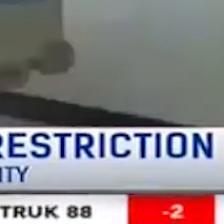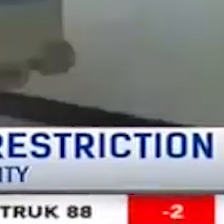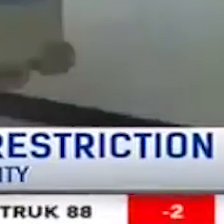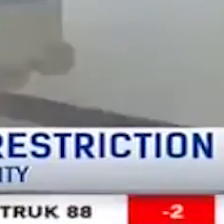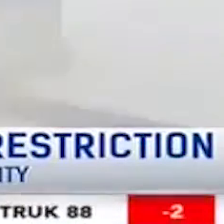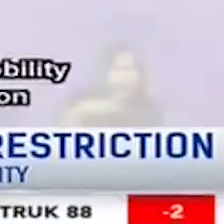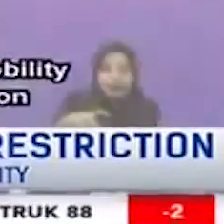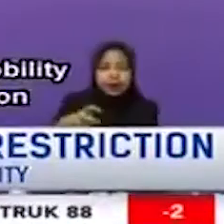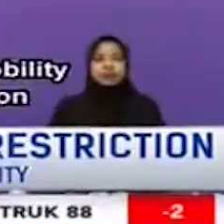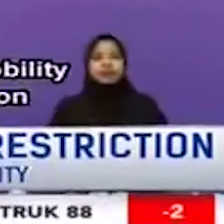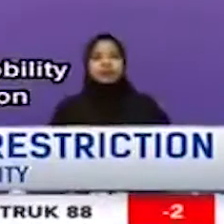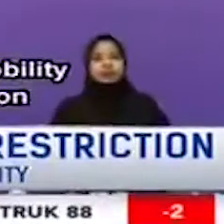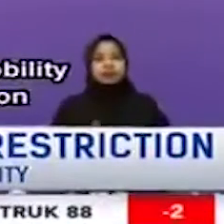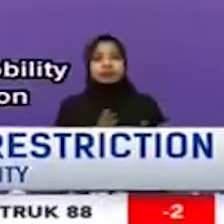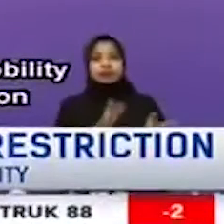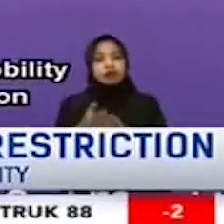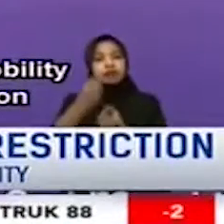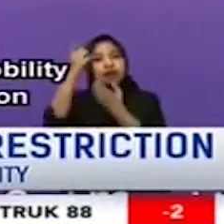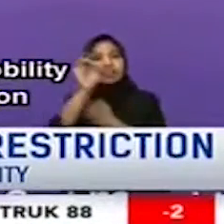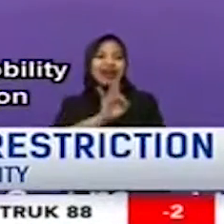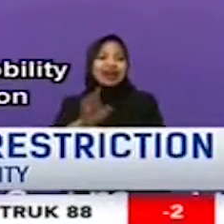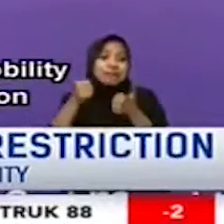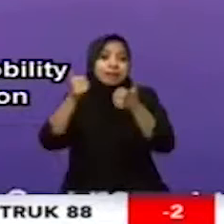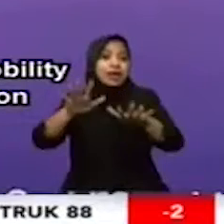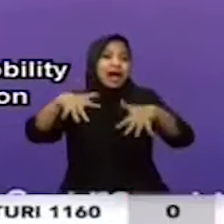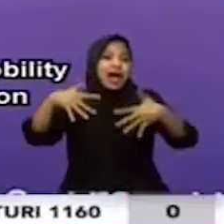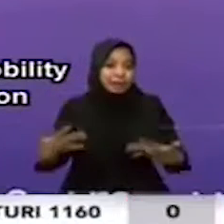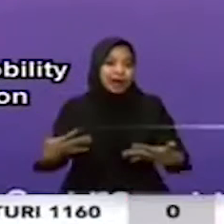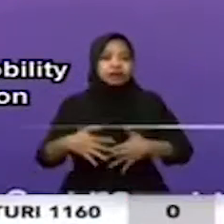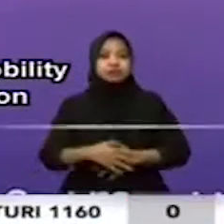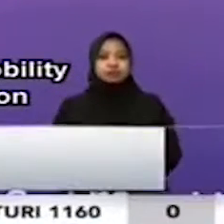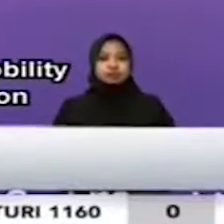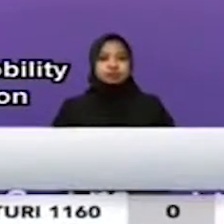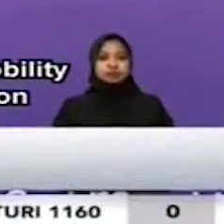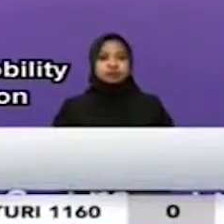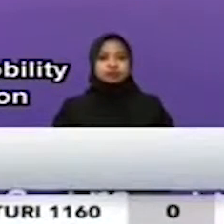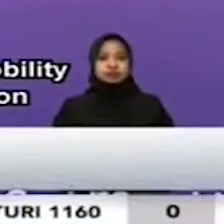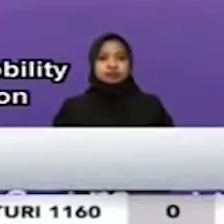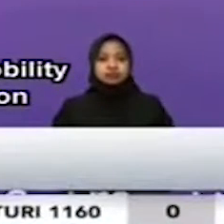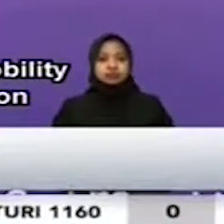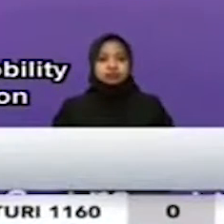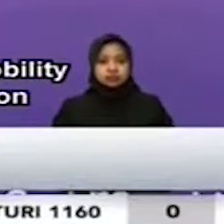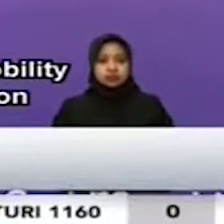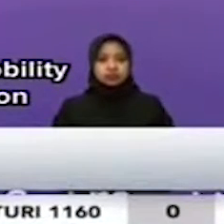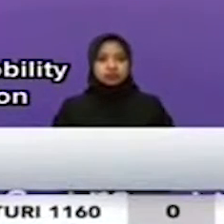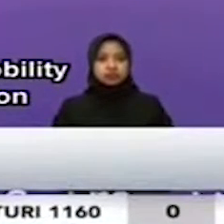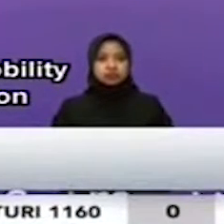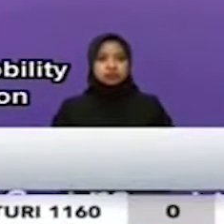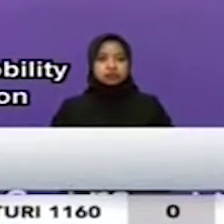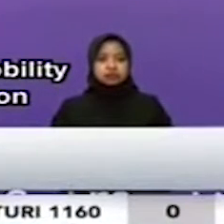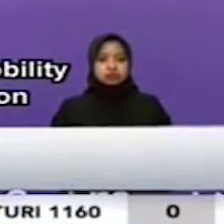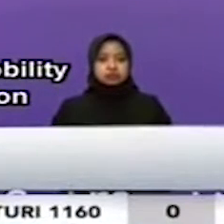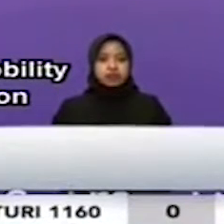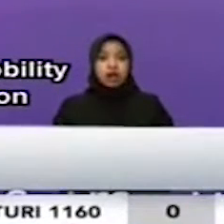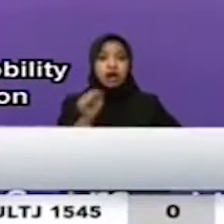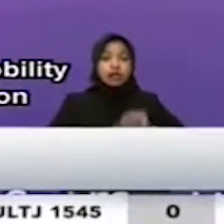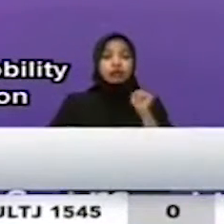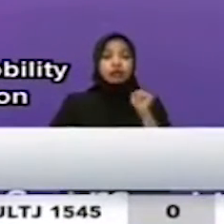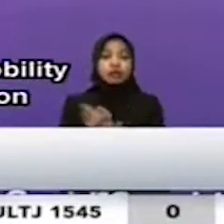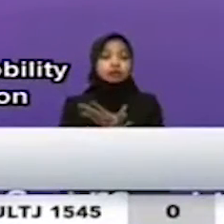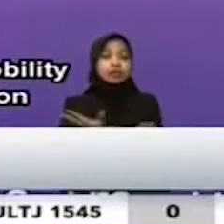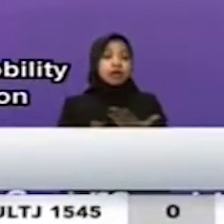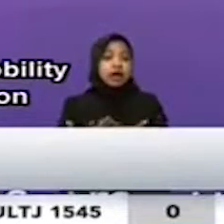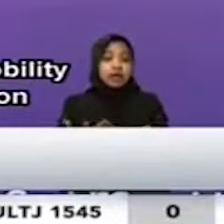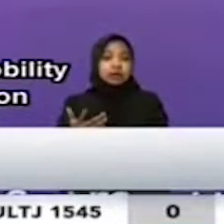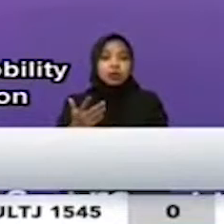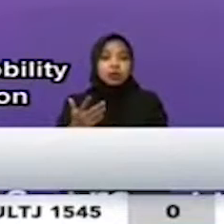mobility. Kabar baik lainnya adalah terlihat penurunan drastis pada mobilitas penduduk di